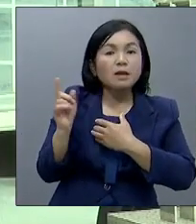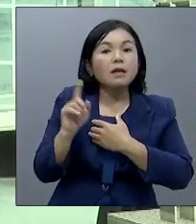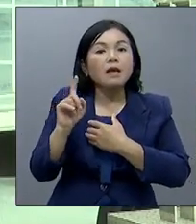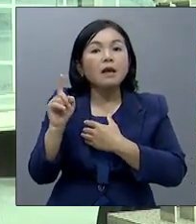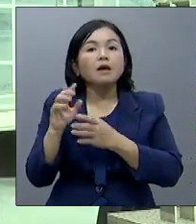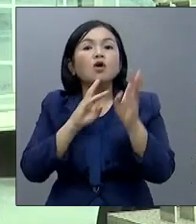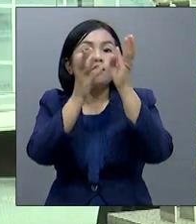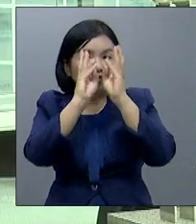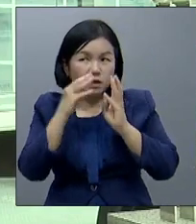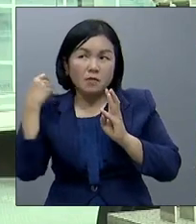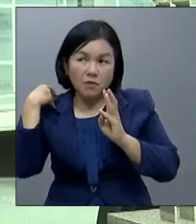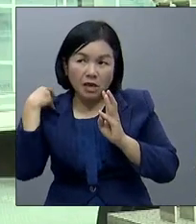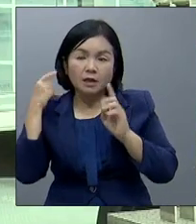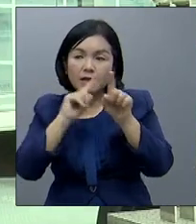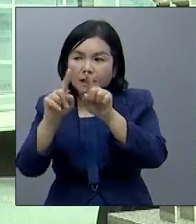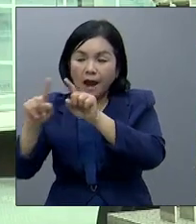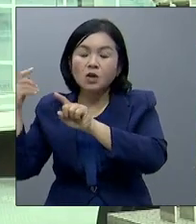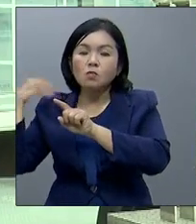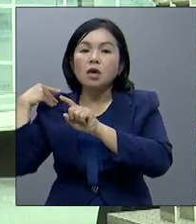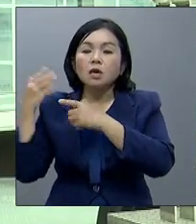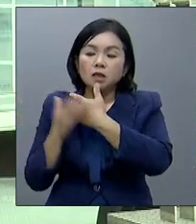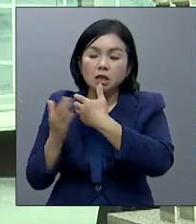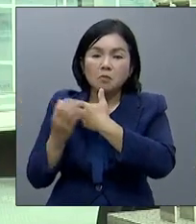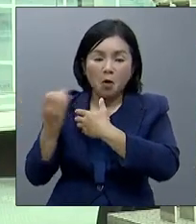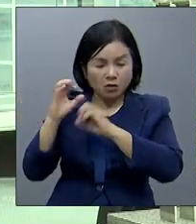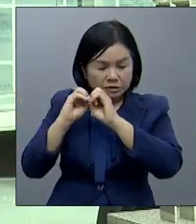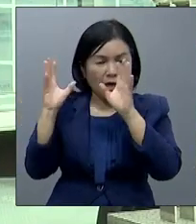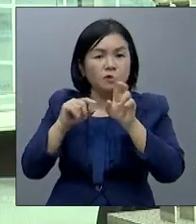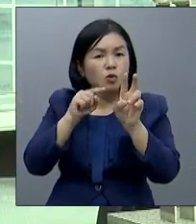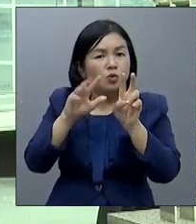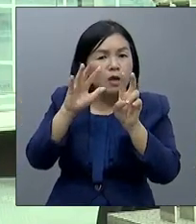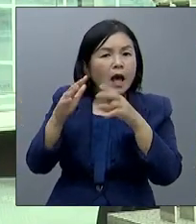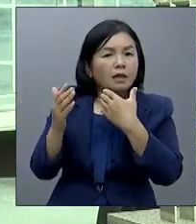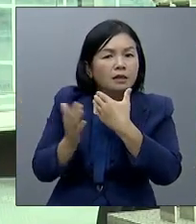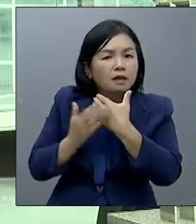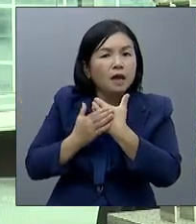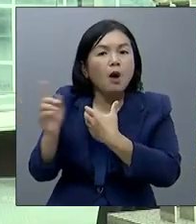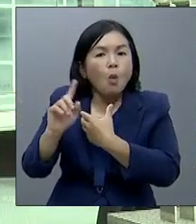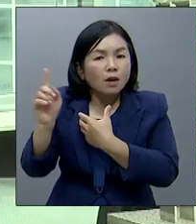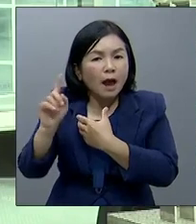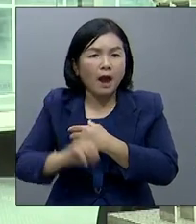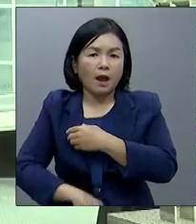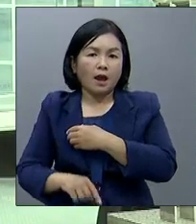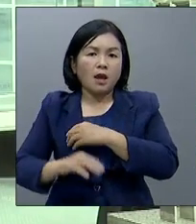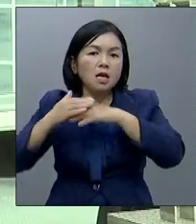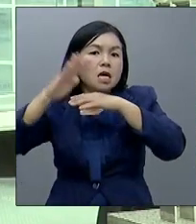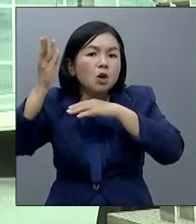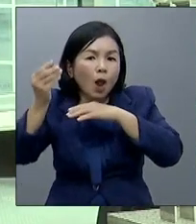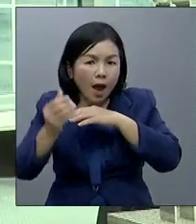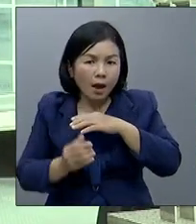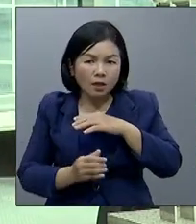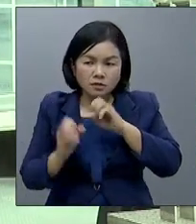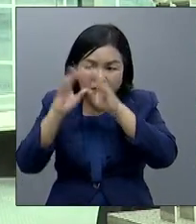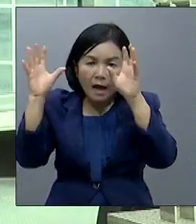ยวกับฝุ่นมลพิษต่างๆเพราะว่ามันก็มีเกณฑ์ชัดเจนว่าโอเคจะเตือนเมื่อไหร่เมื่อฝุ่นเกินเท่าไหร่มีหลักวิทยาศาสตร์ชัดเจ